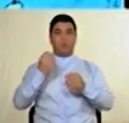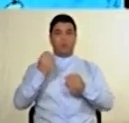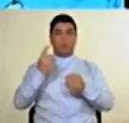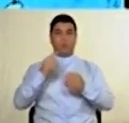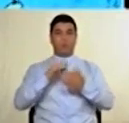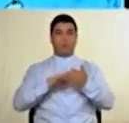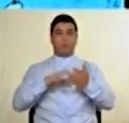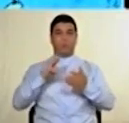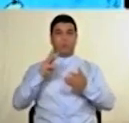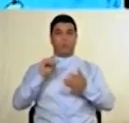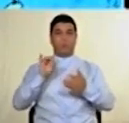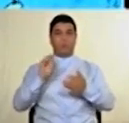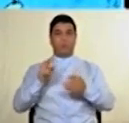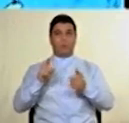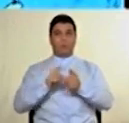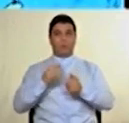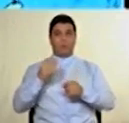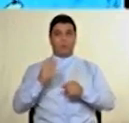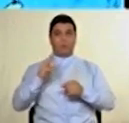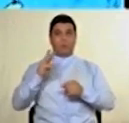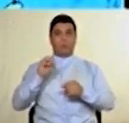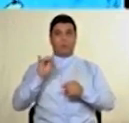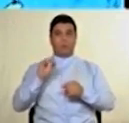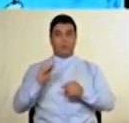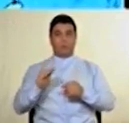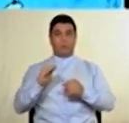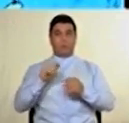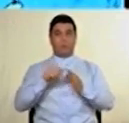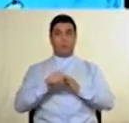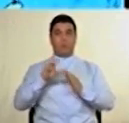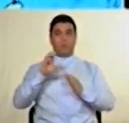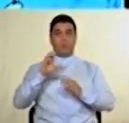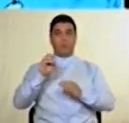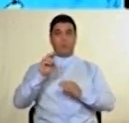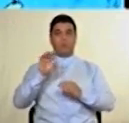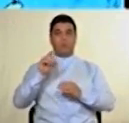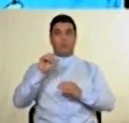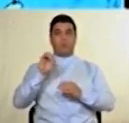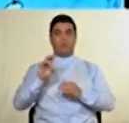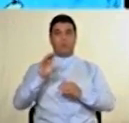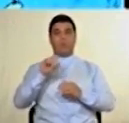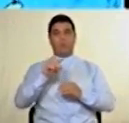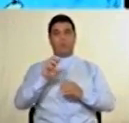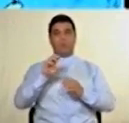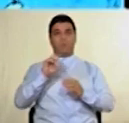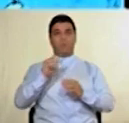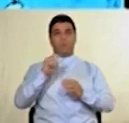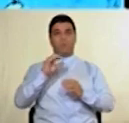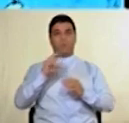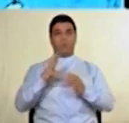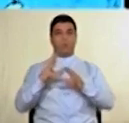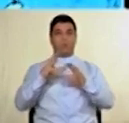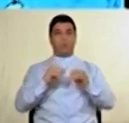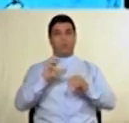esa Marv bilan, Marvdan Isfahon, va Isfahondan Bag'dodga ko'chadi